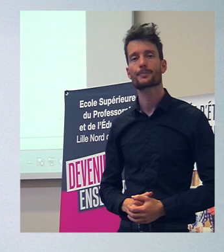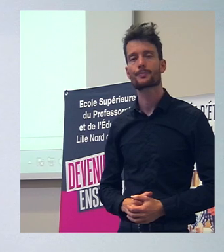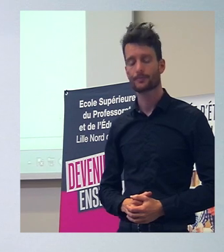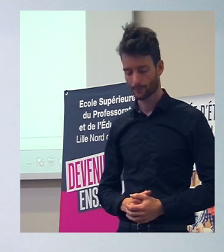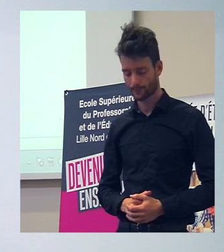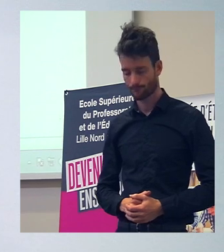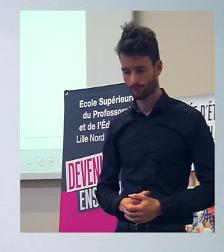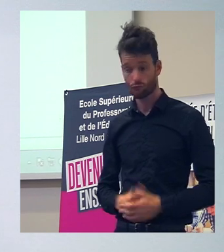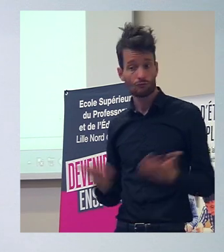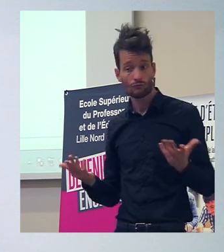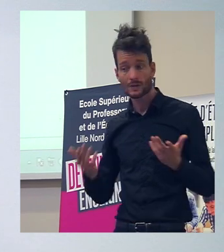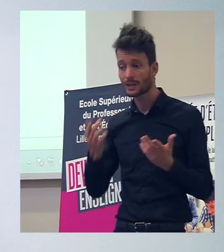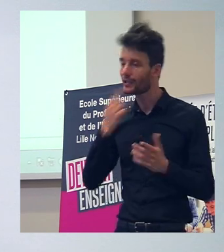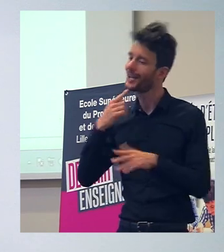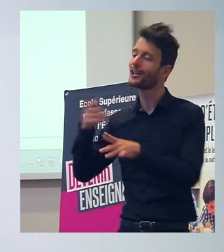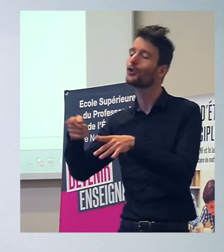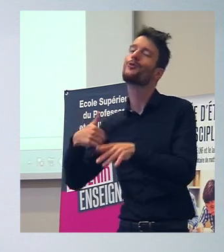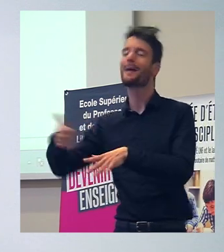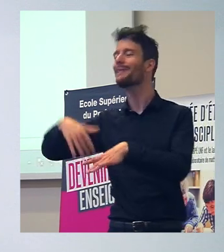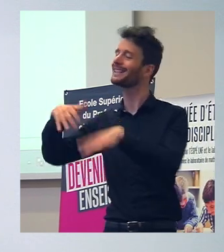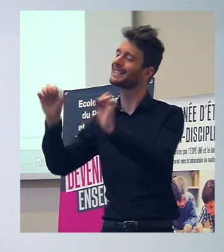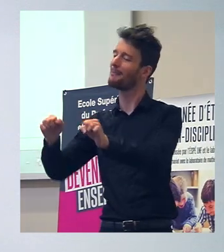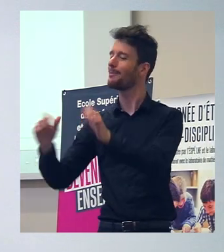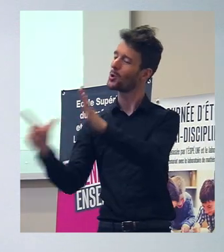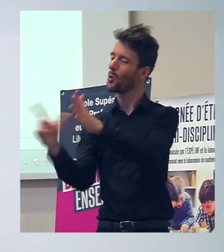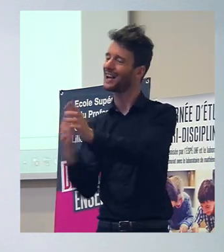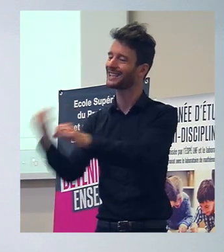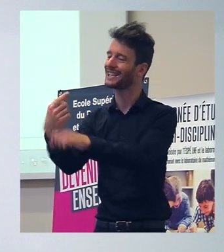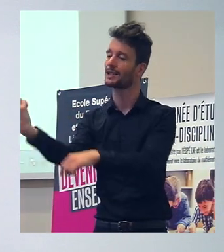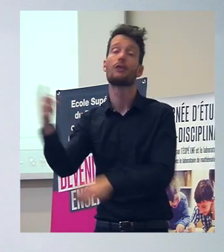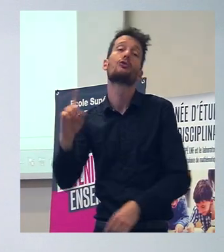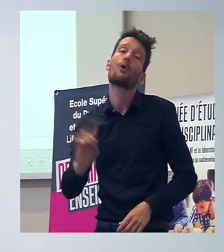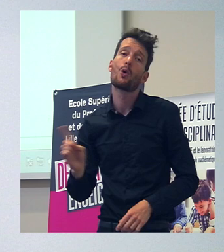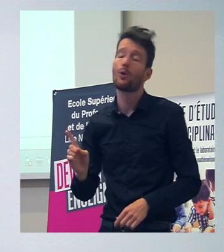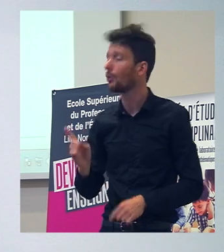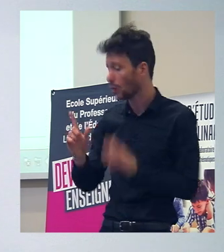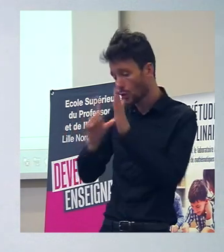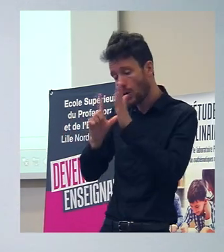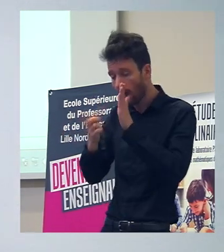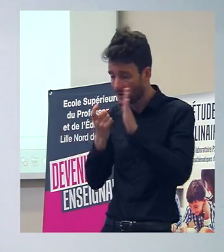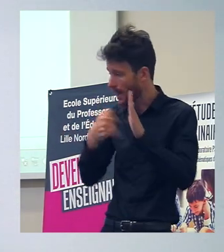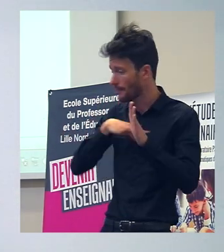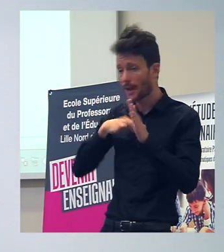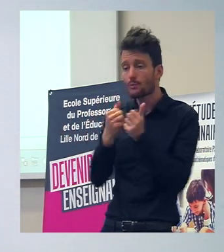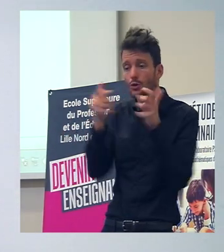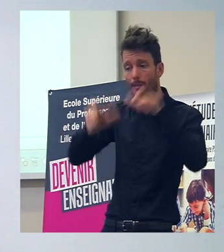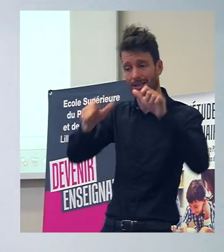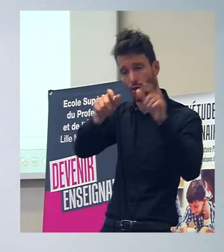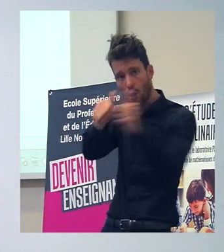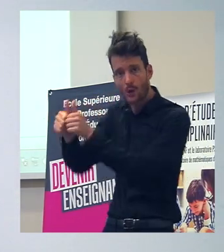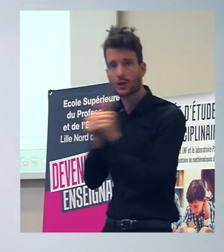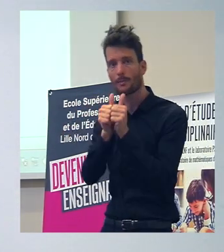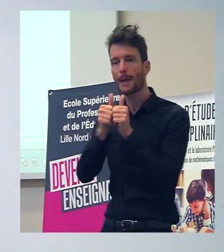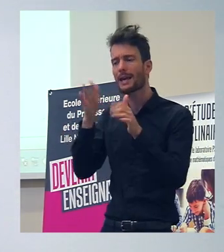non pas sa capacité à faire les lois tout seul, ça n'a pas de sens, on ne fait des lois que parce qu'on est ensemble, mais